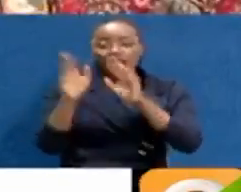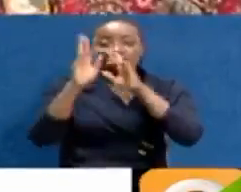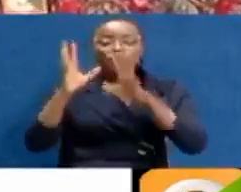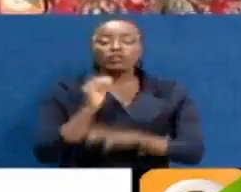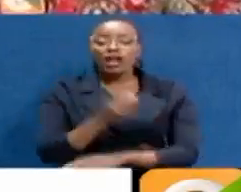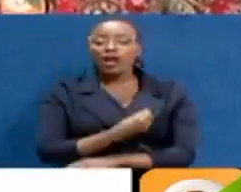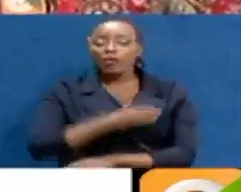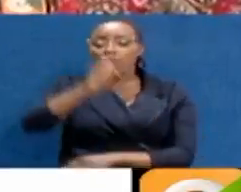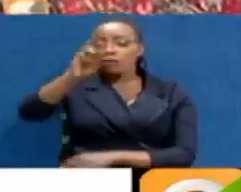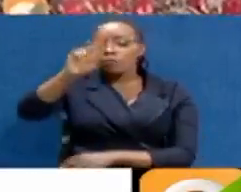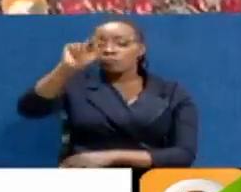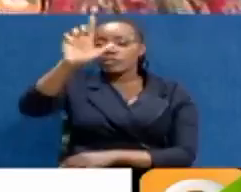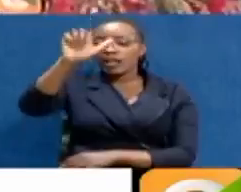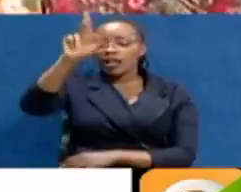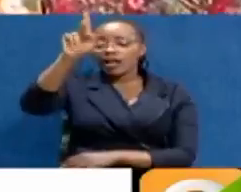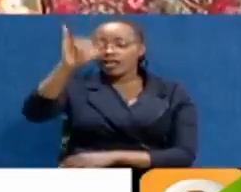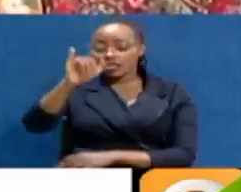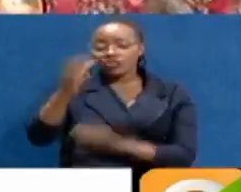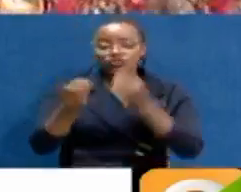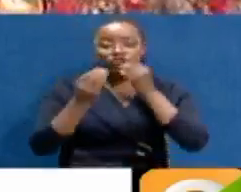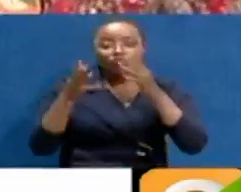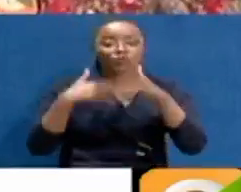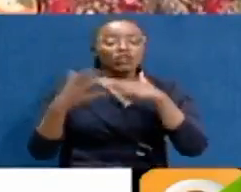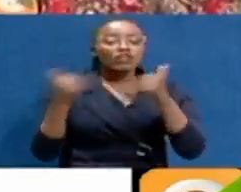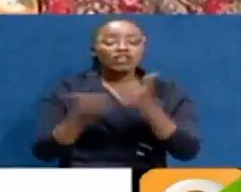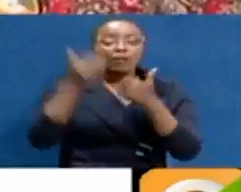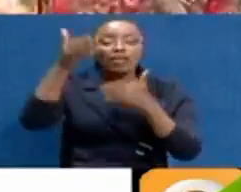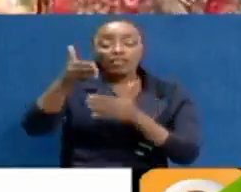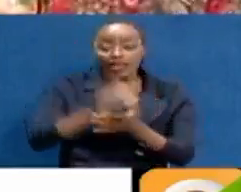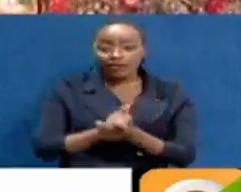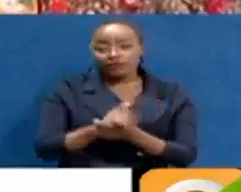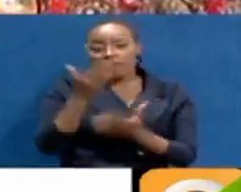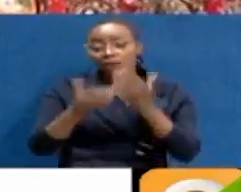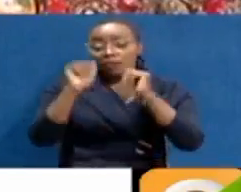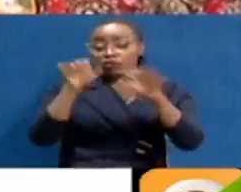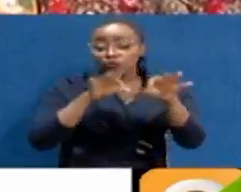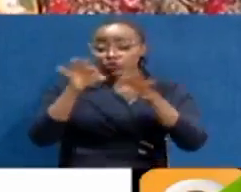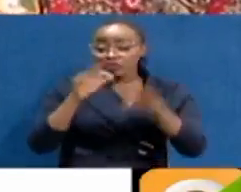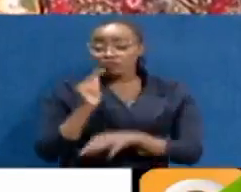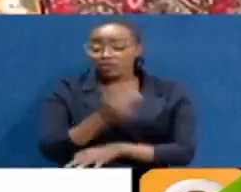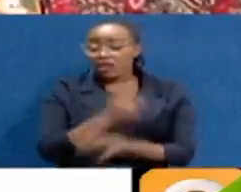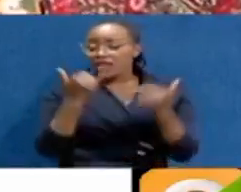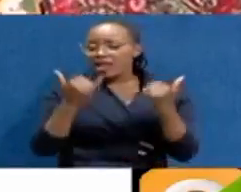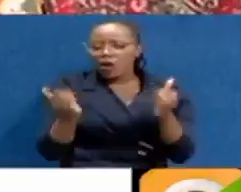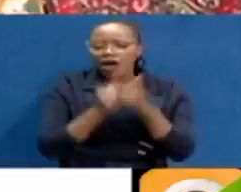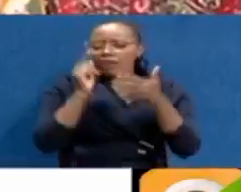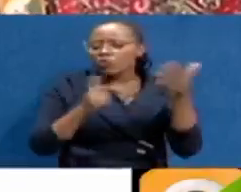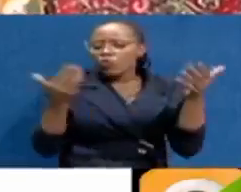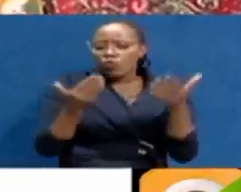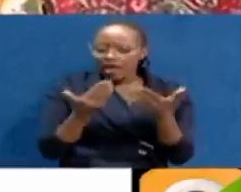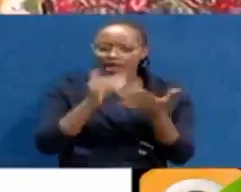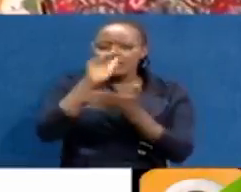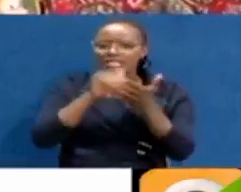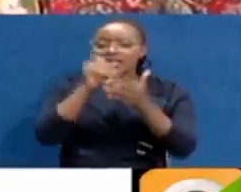mwanahabari wetu Francis Mtalaki atupashe yanayoendelea. Francis, pengine utueleze kwa hivi sasa uko katika